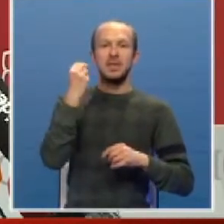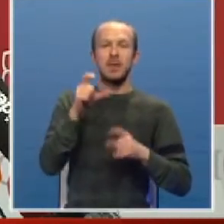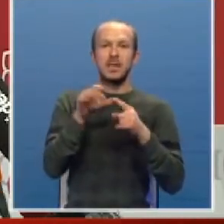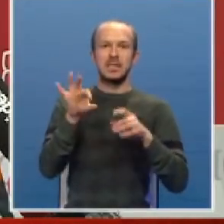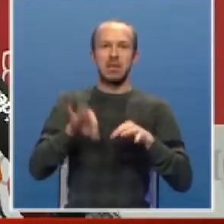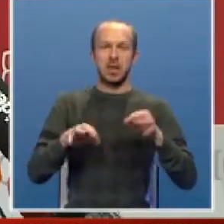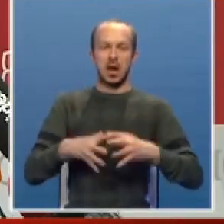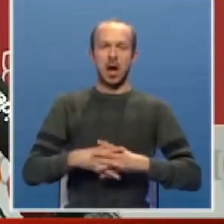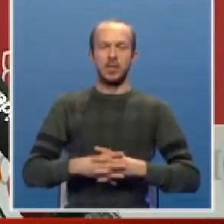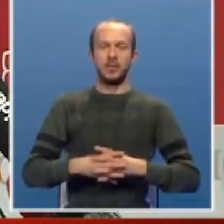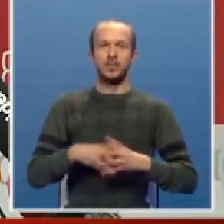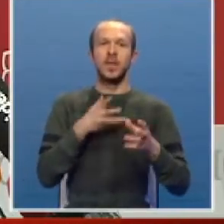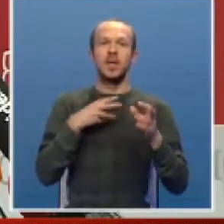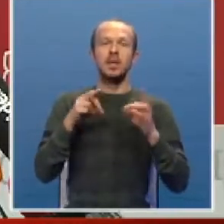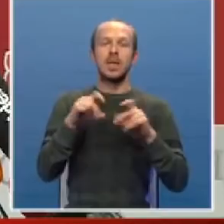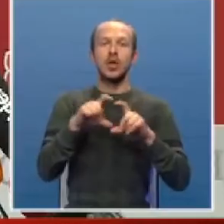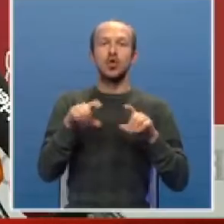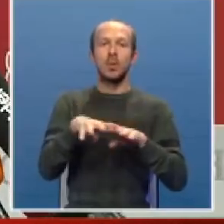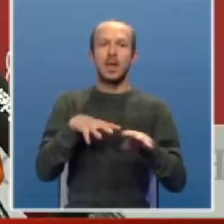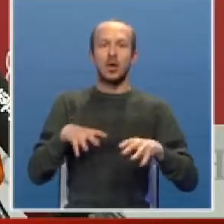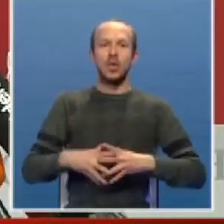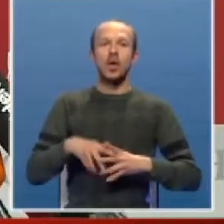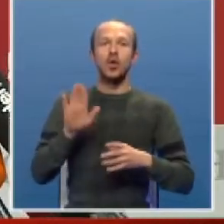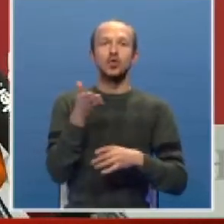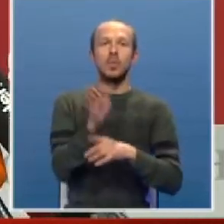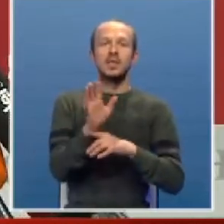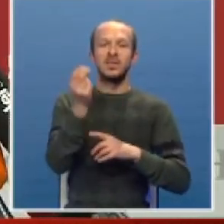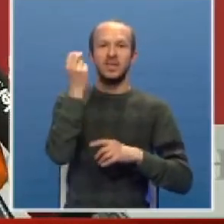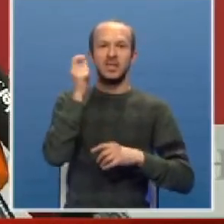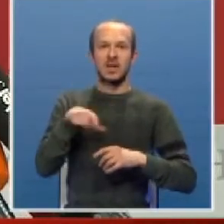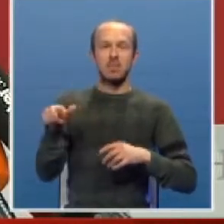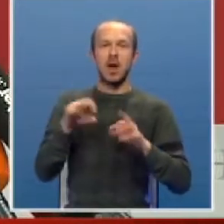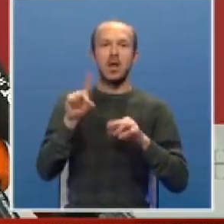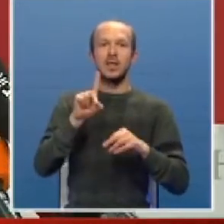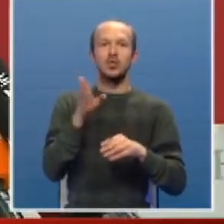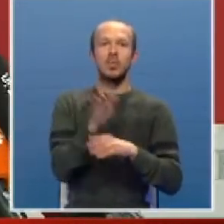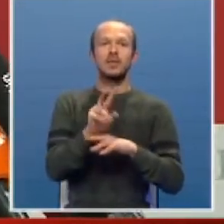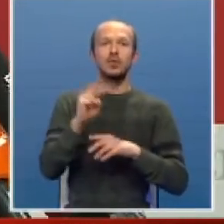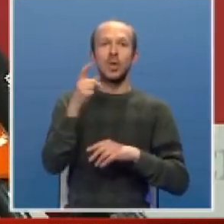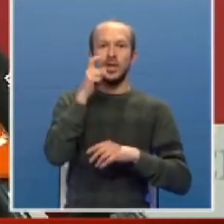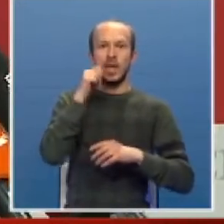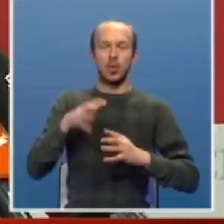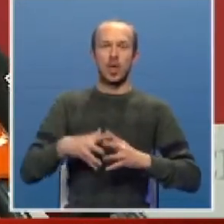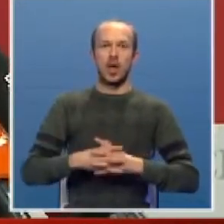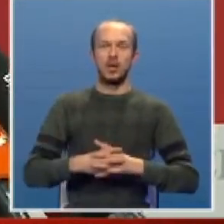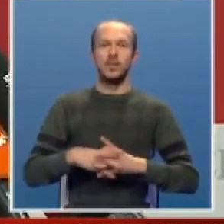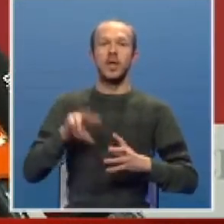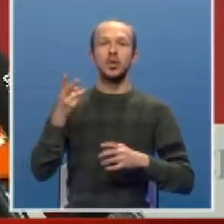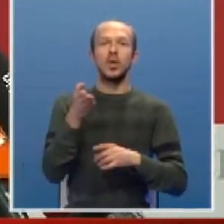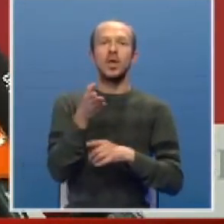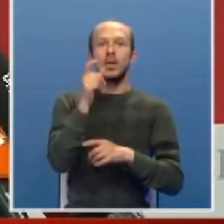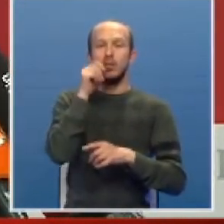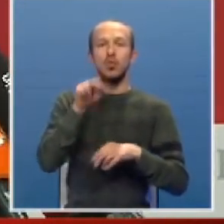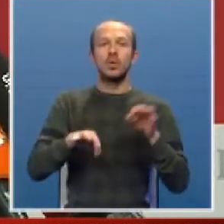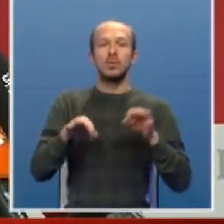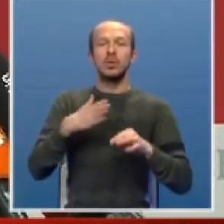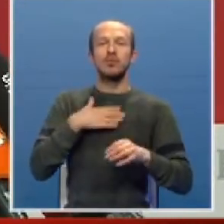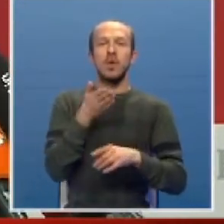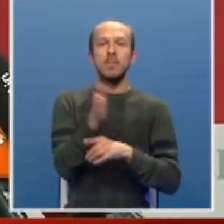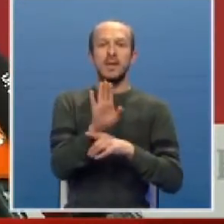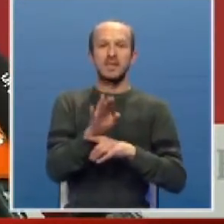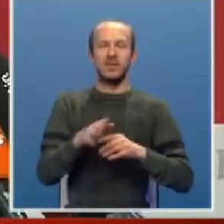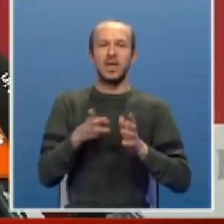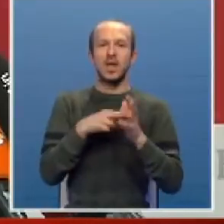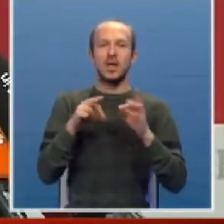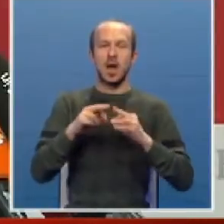bira za Dom naroda i oni su predstavnici Srba, a ne su predstavnici drugih naroda, jer drugi narodi mogu da izaberu svoje